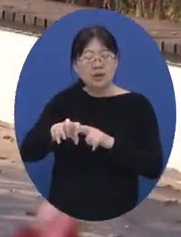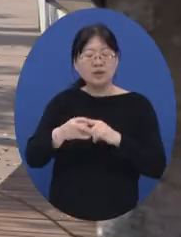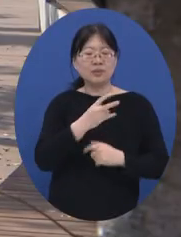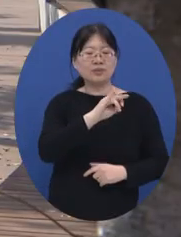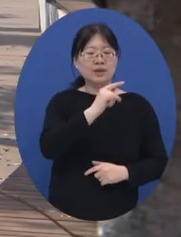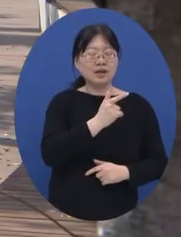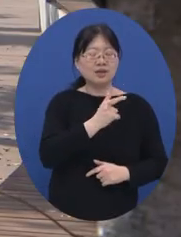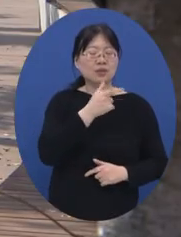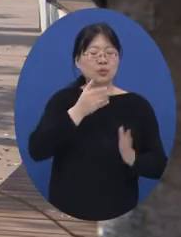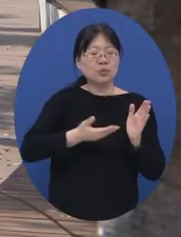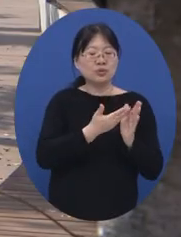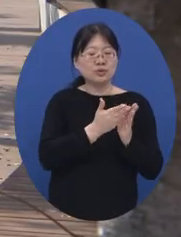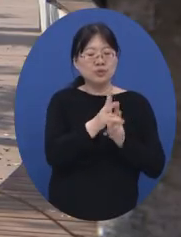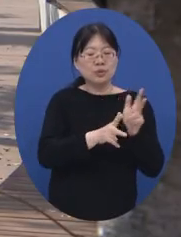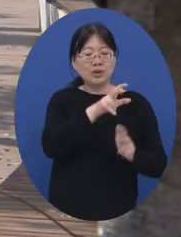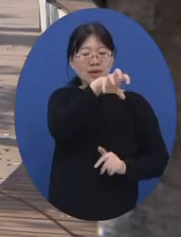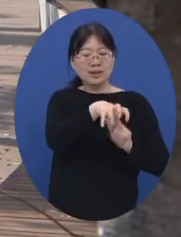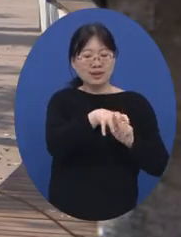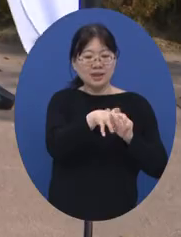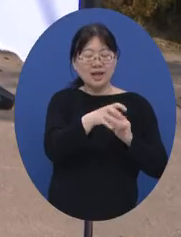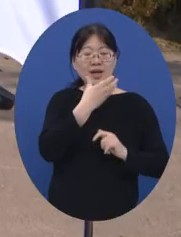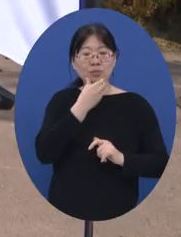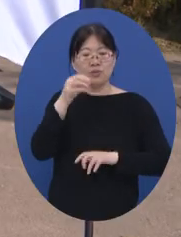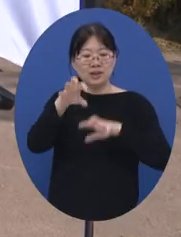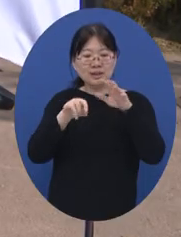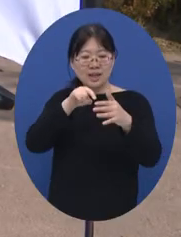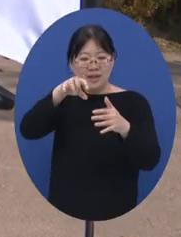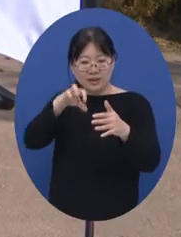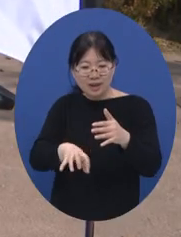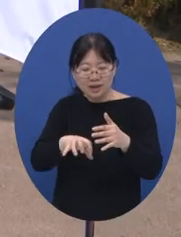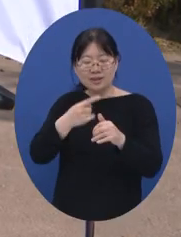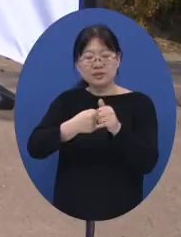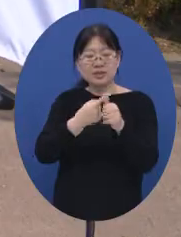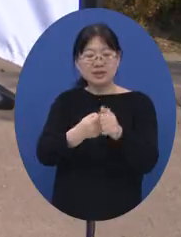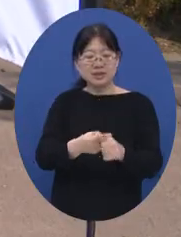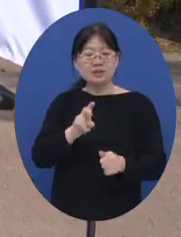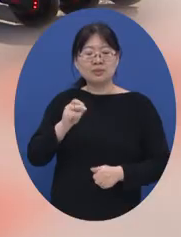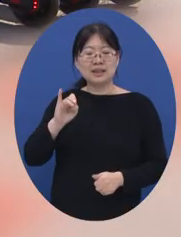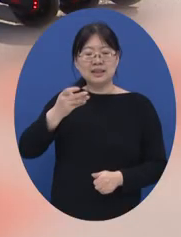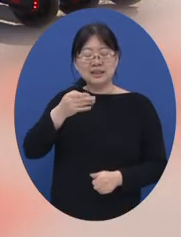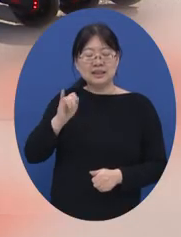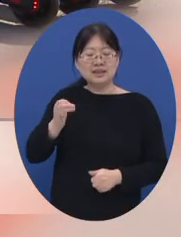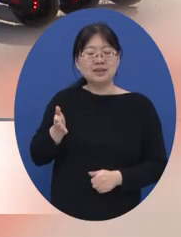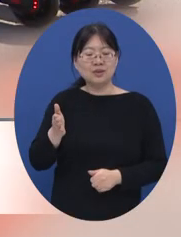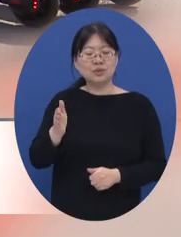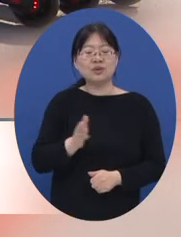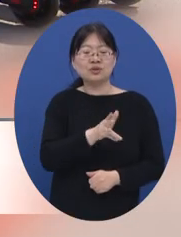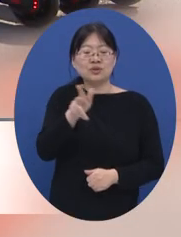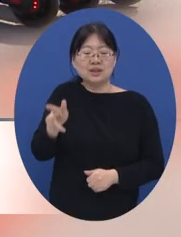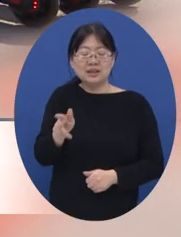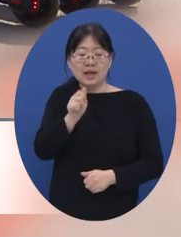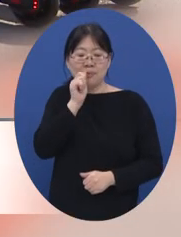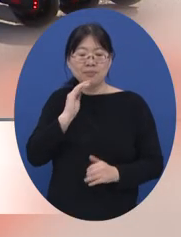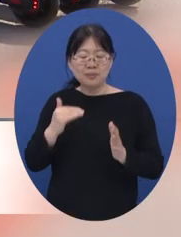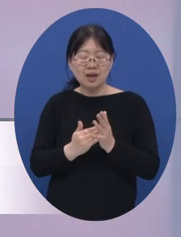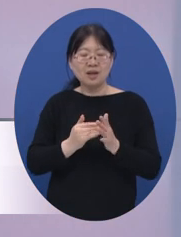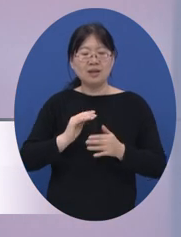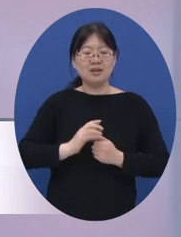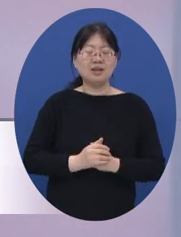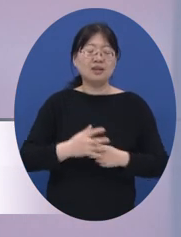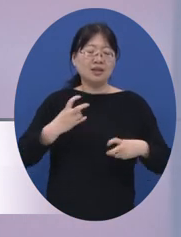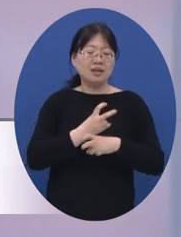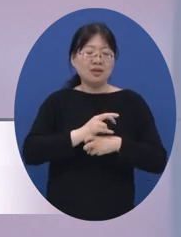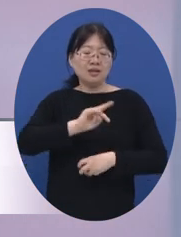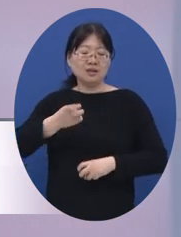일대, 경기 행복주택 단지에 스마트 모빌리티 전용 주차장을 시범 설치합니다. 또 대중교통 환승 거점과 생활